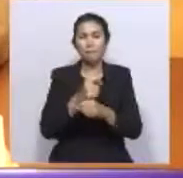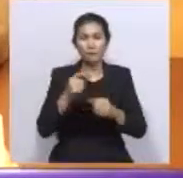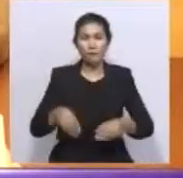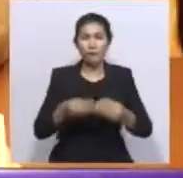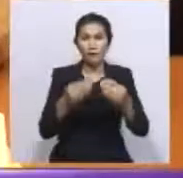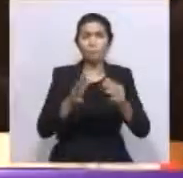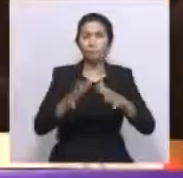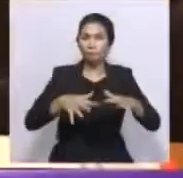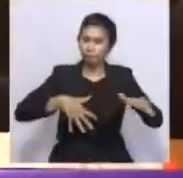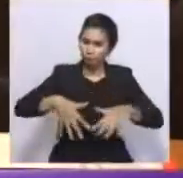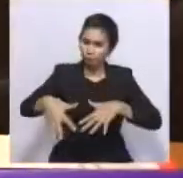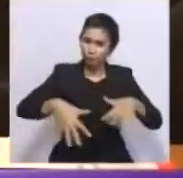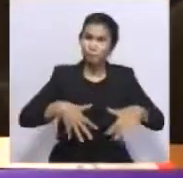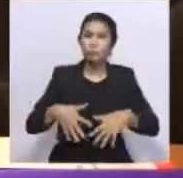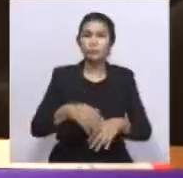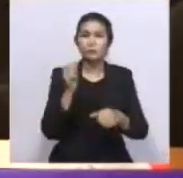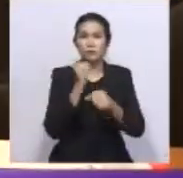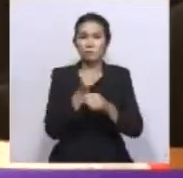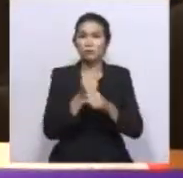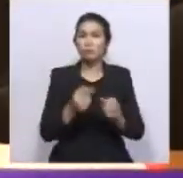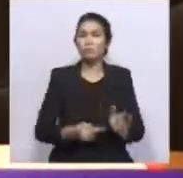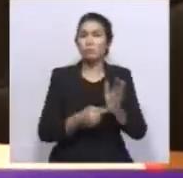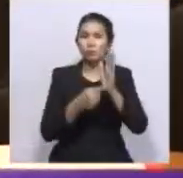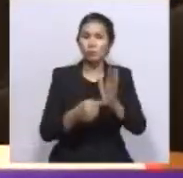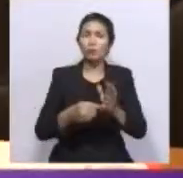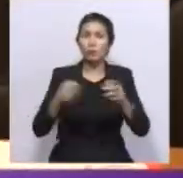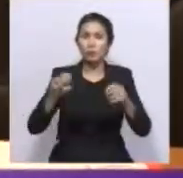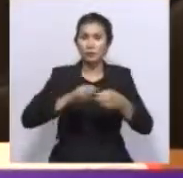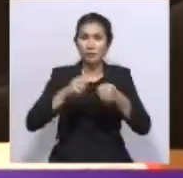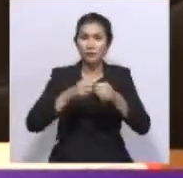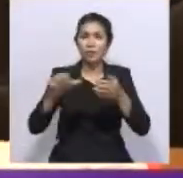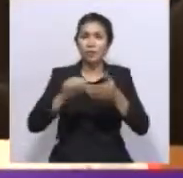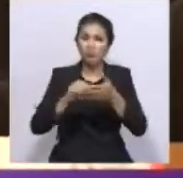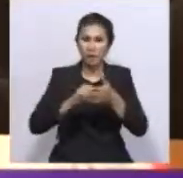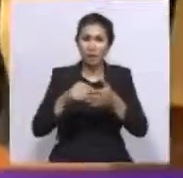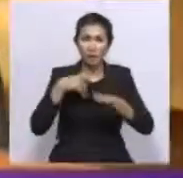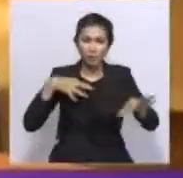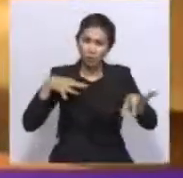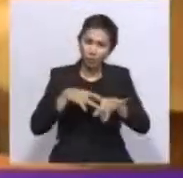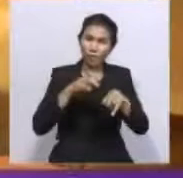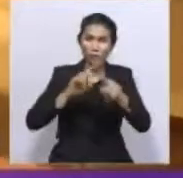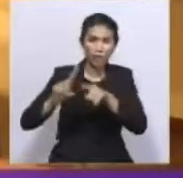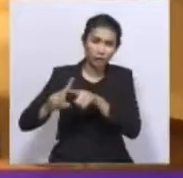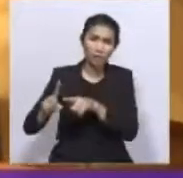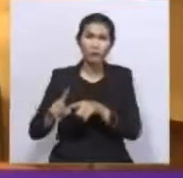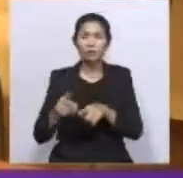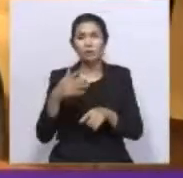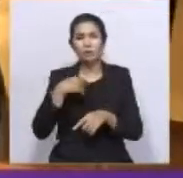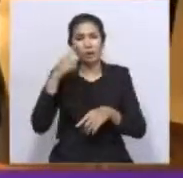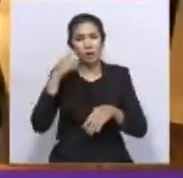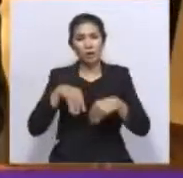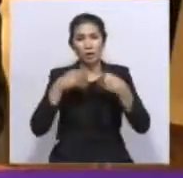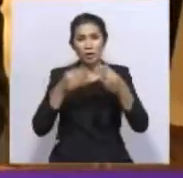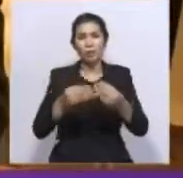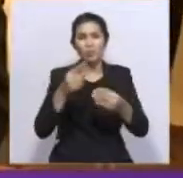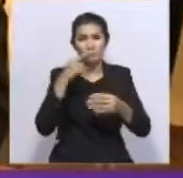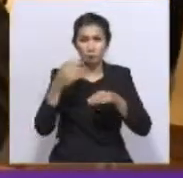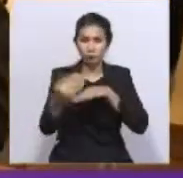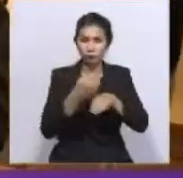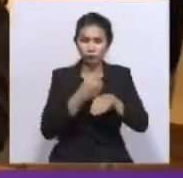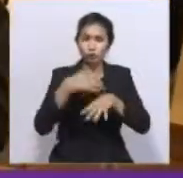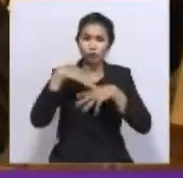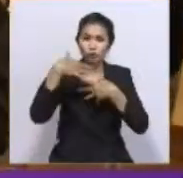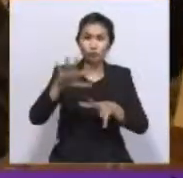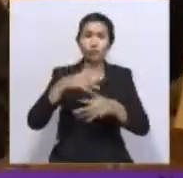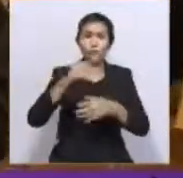ร่วมกันของประชาชนและจัดทำโมเดลป้องกันแก้ไขปัญหาอุบัติเหตุอุบัติภัยทางท้องถนนเพื่อตั้งหลักสู่การคมนาคม